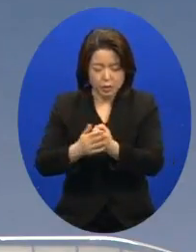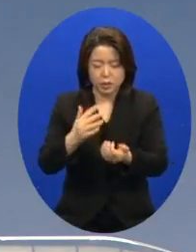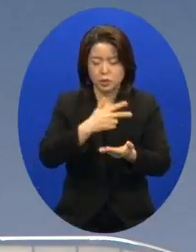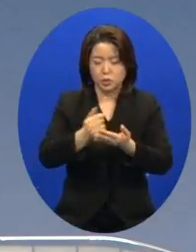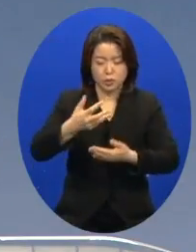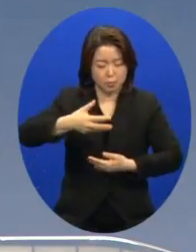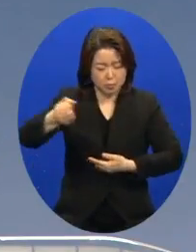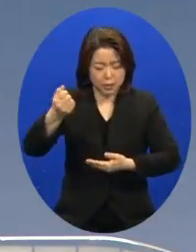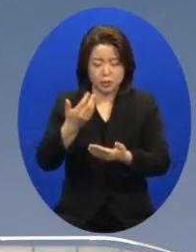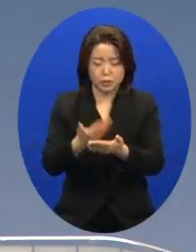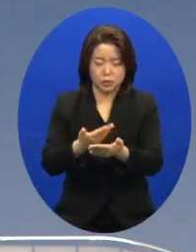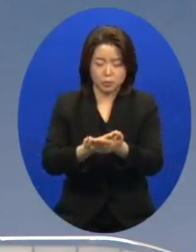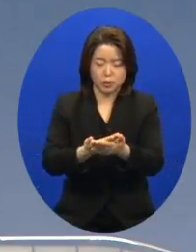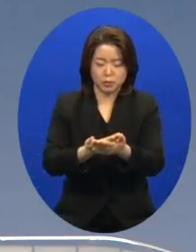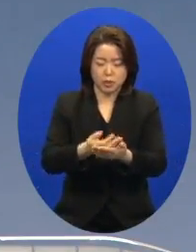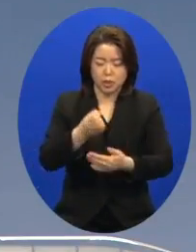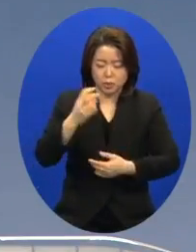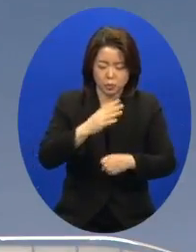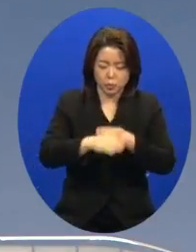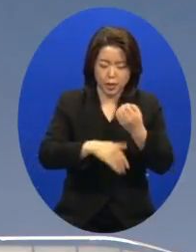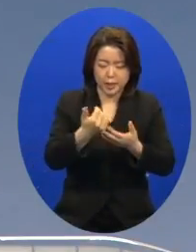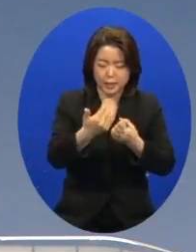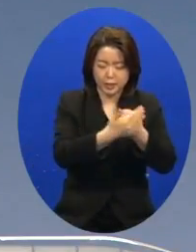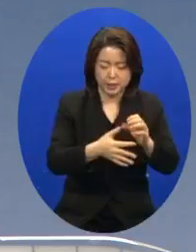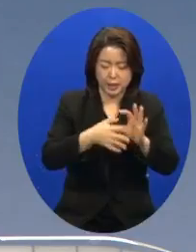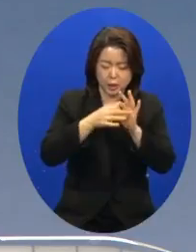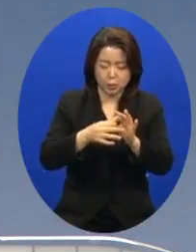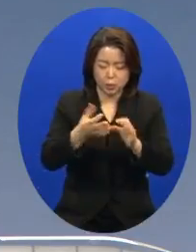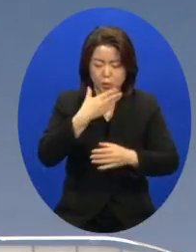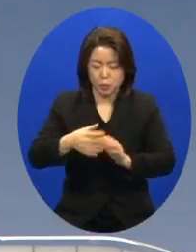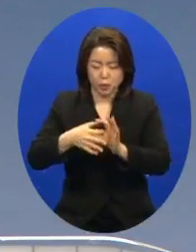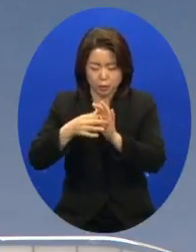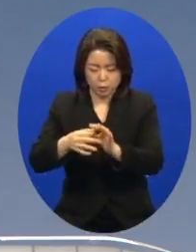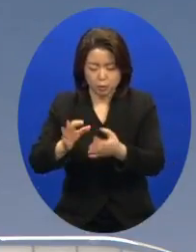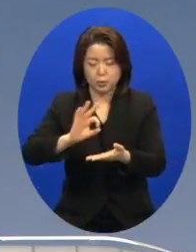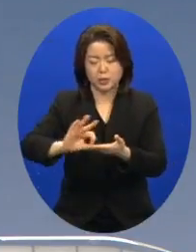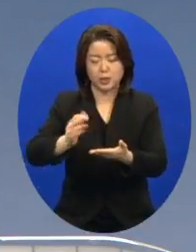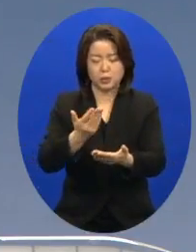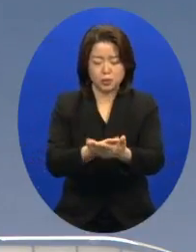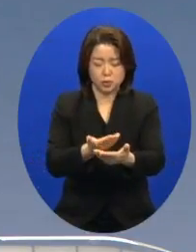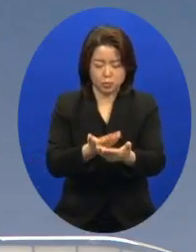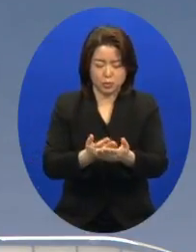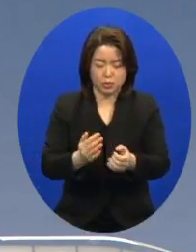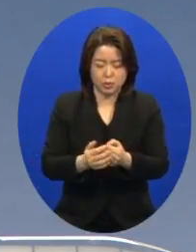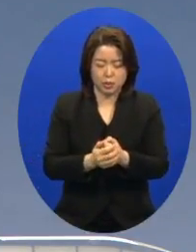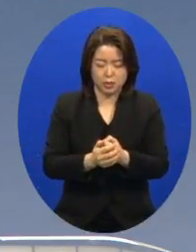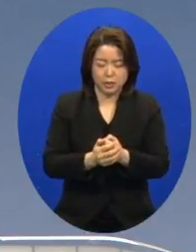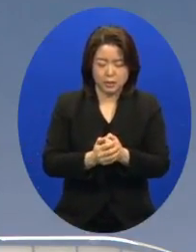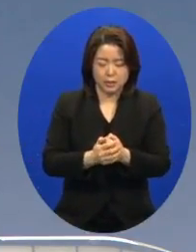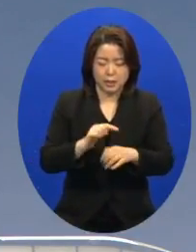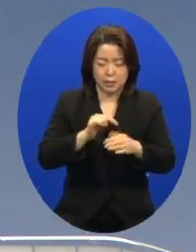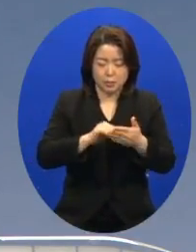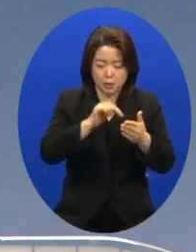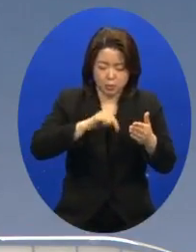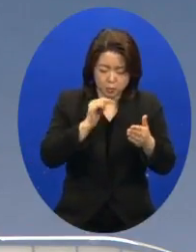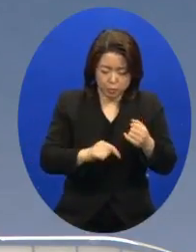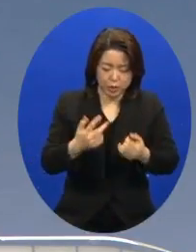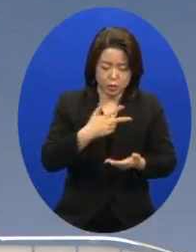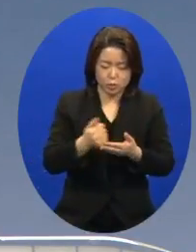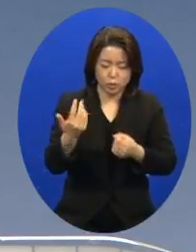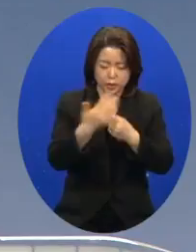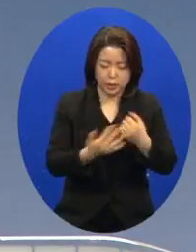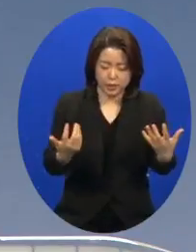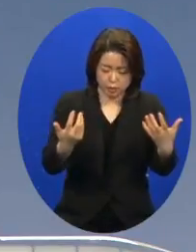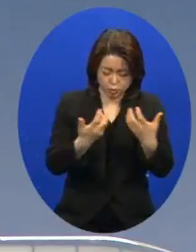받으소서 그리고 하나님의 은혜에 통로로 복의 통로로 사용하 소스 심령에 는 주 위원회가 총